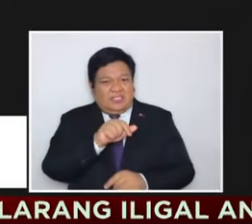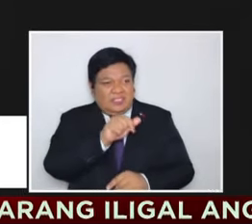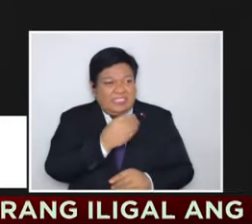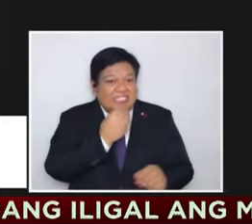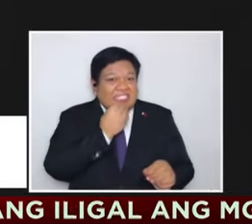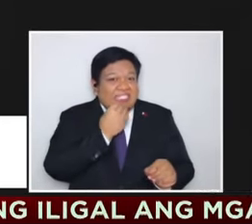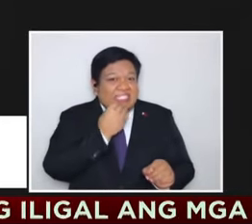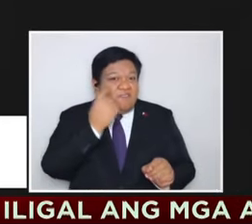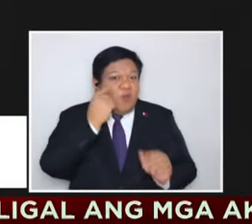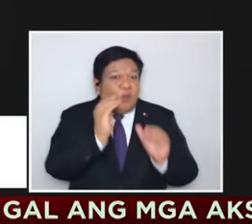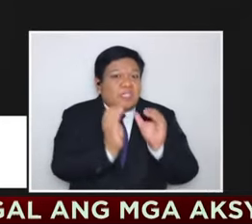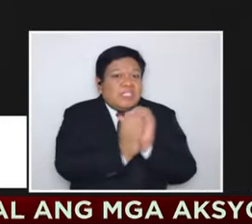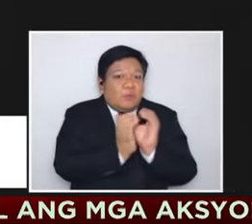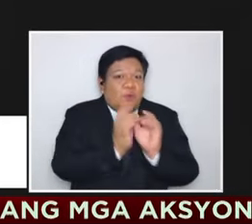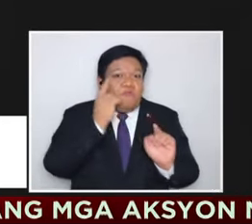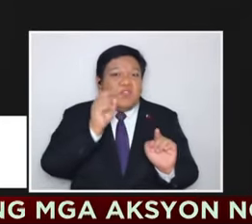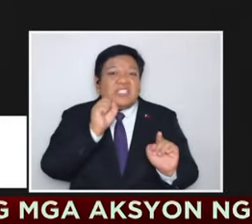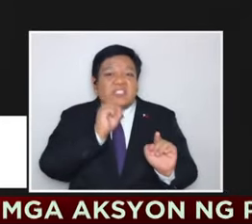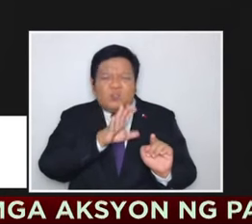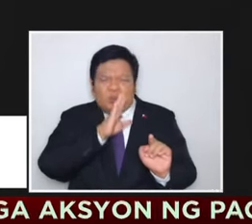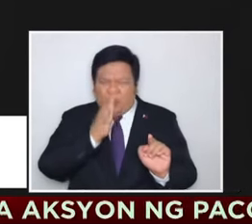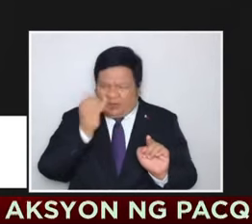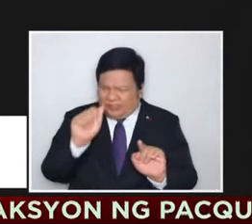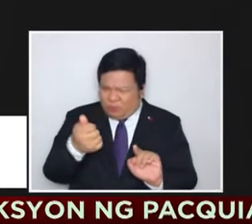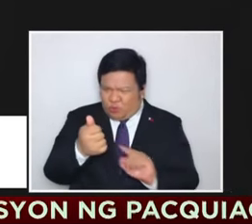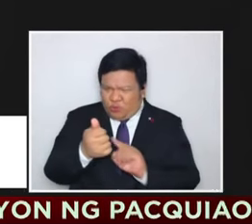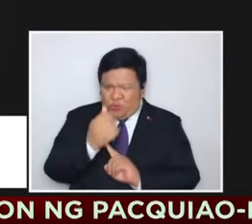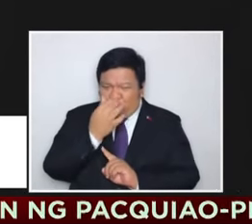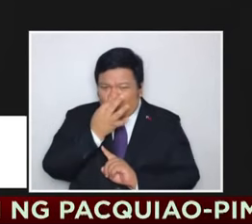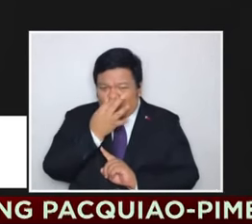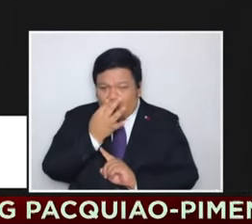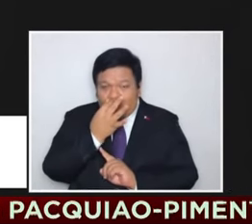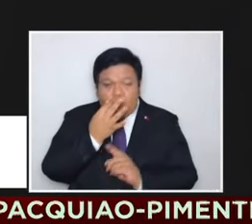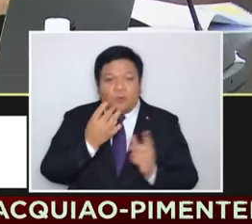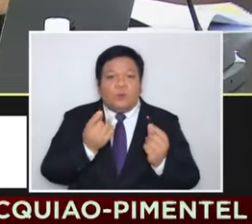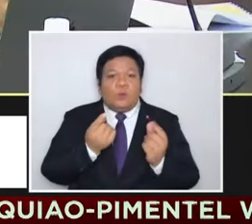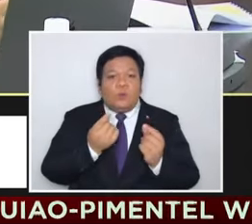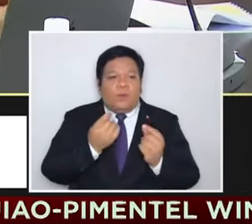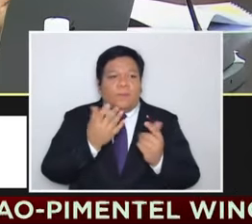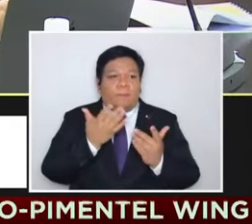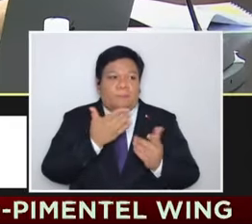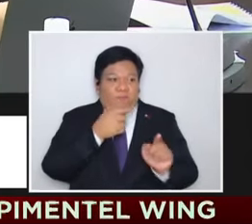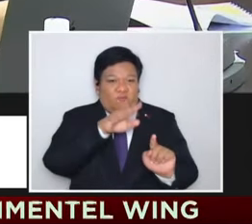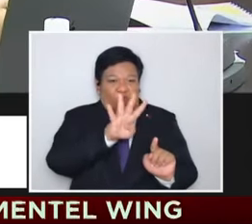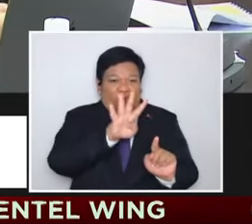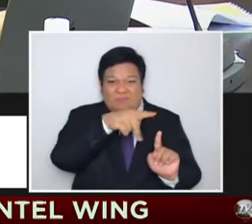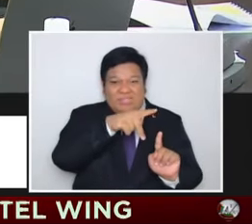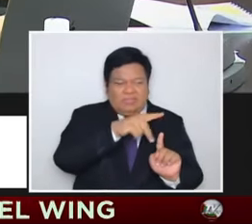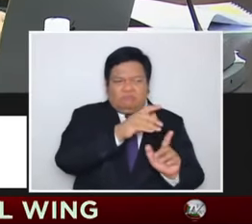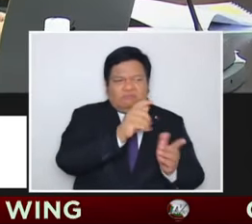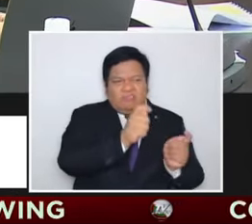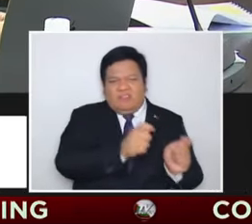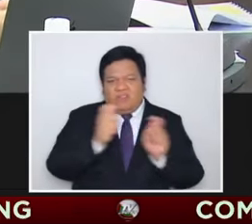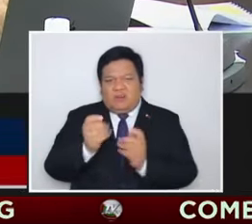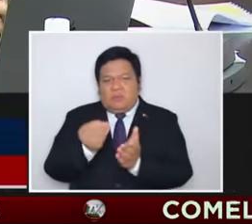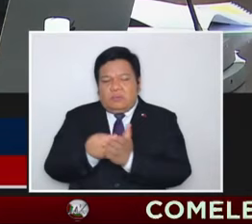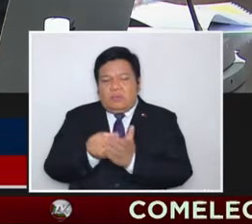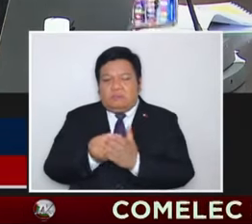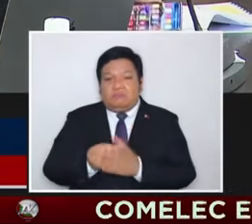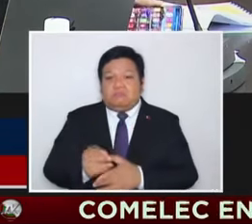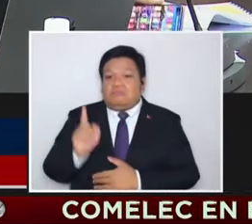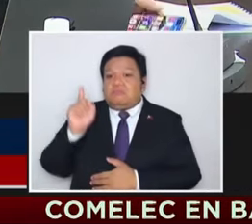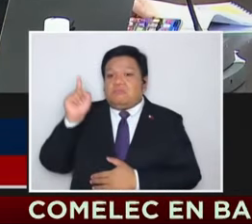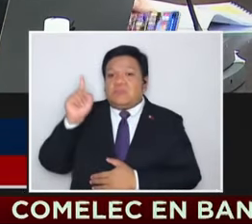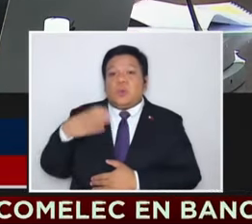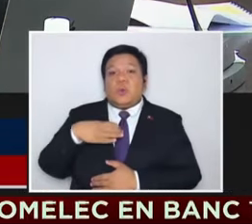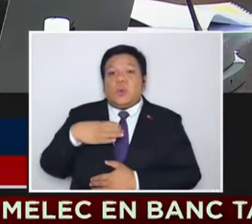indigent senior citizens. Kaya may nagmumungkahing maglipat ng pondo mula 4 piso. Sa Region 8, magkano po